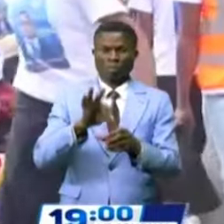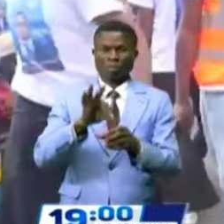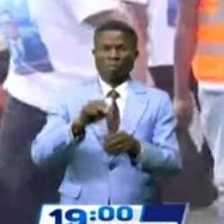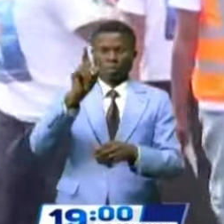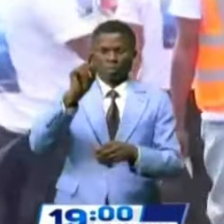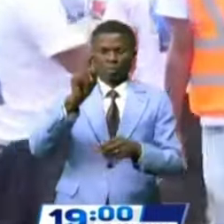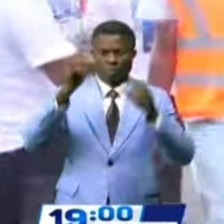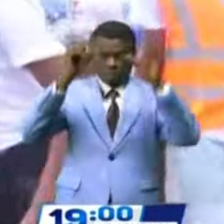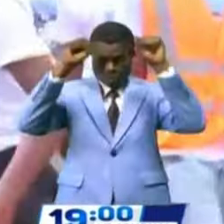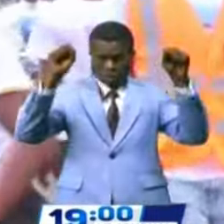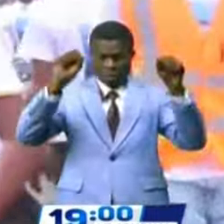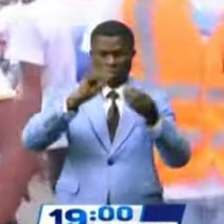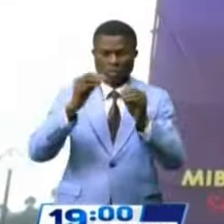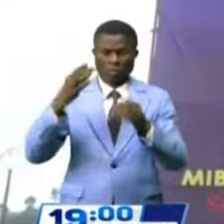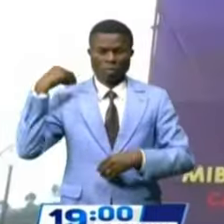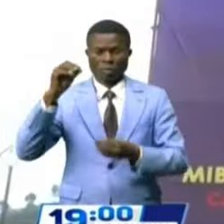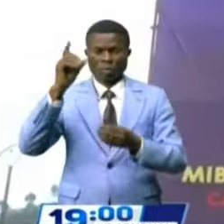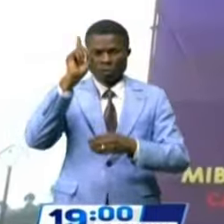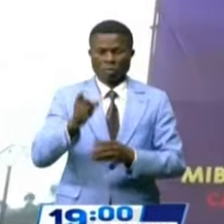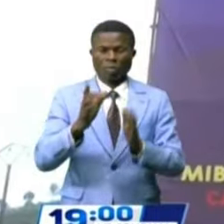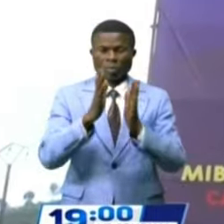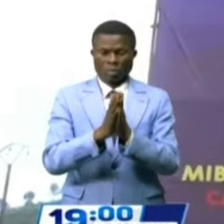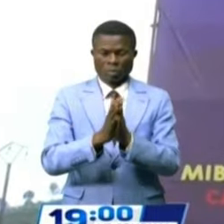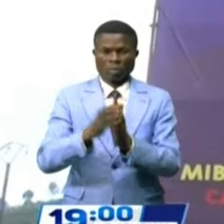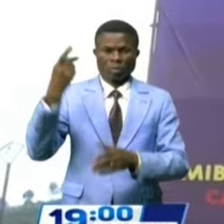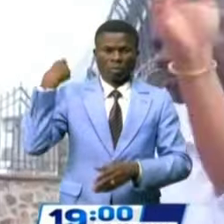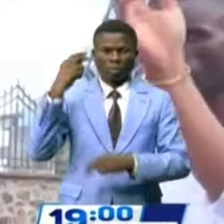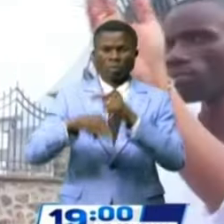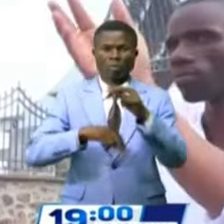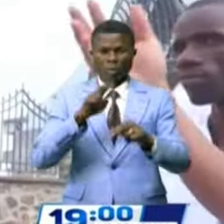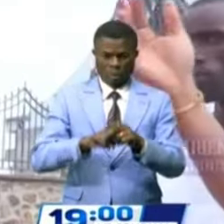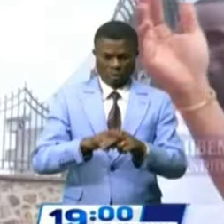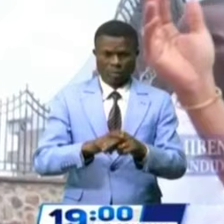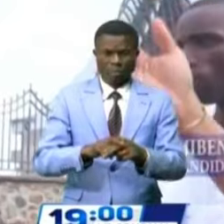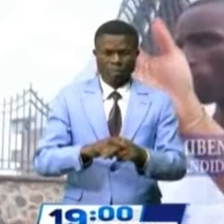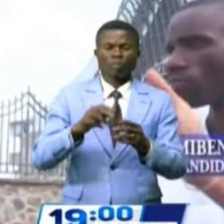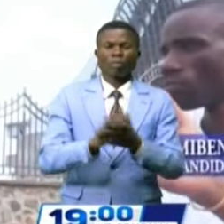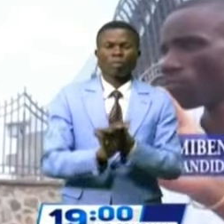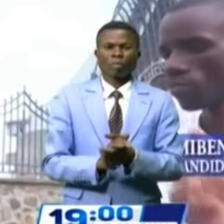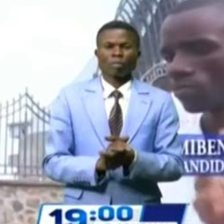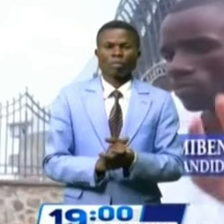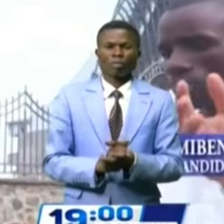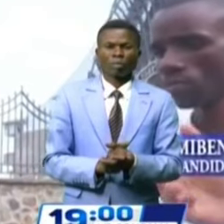ainsi qu'au candidat numéro 110, Mibenge, à la députation nationale.